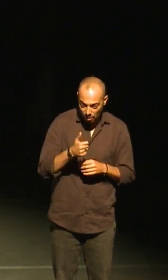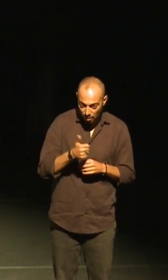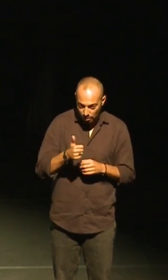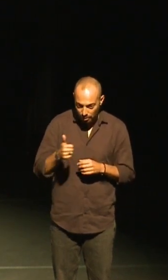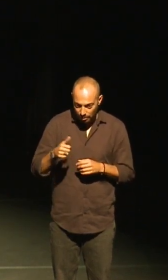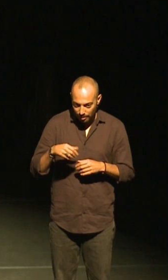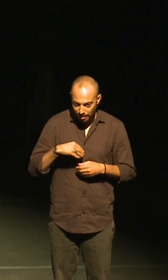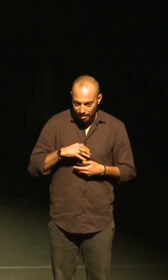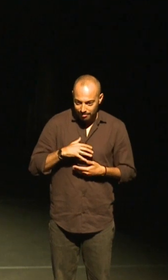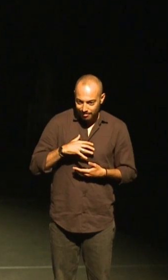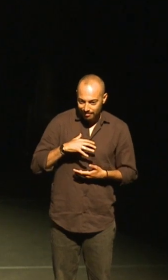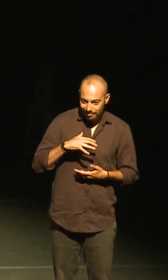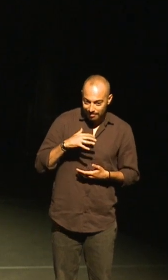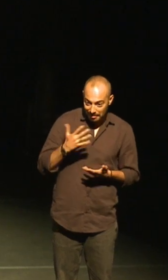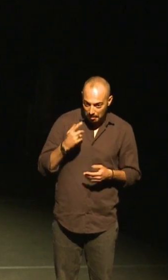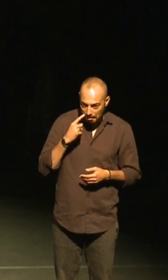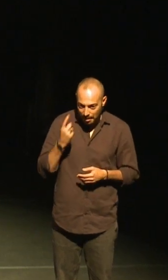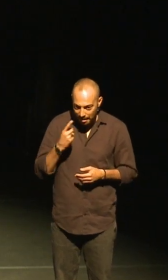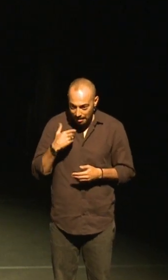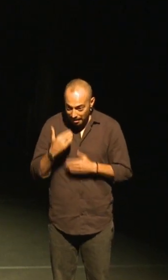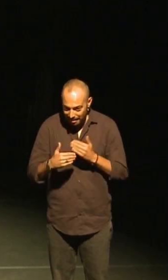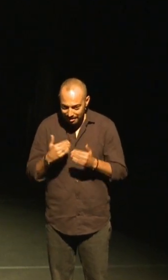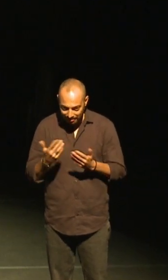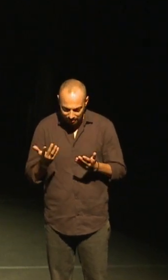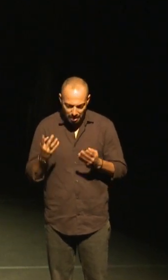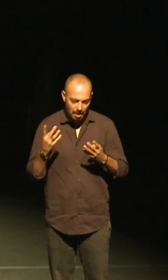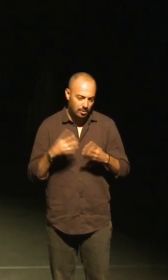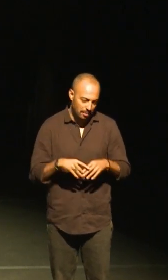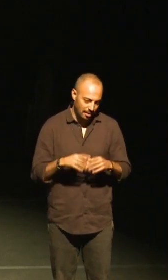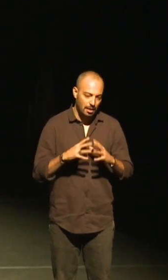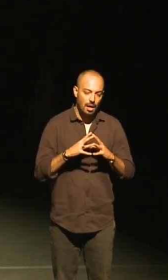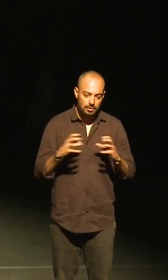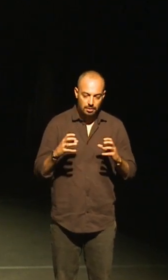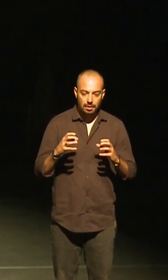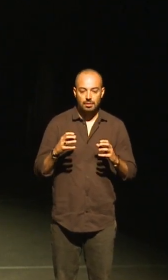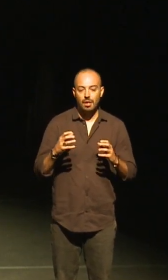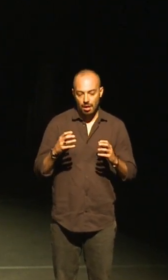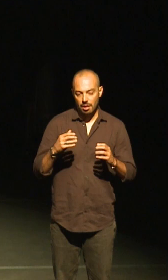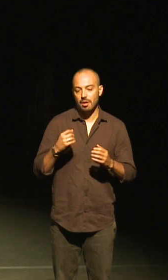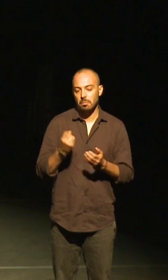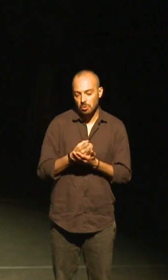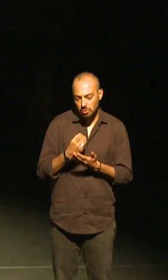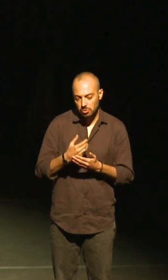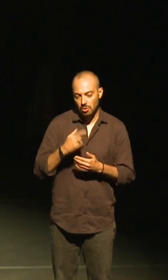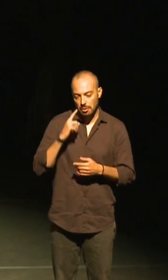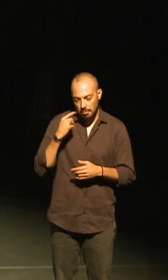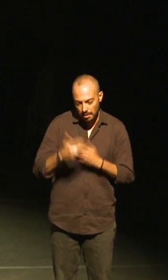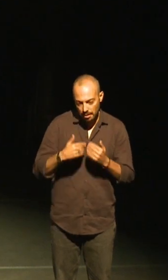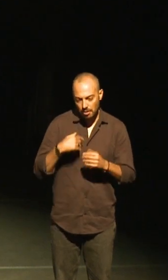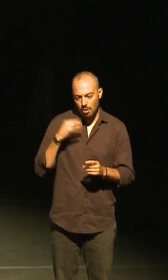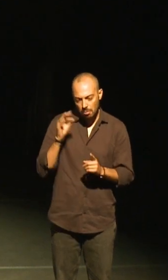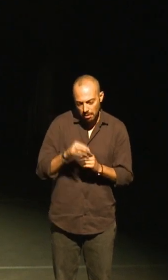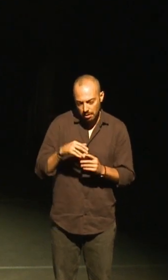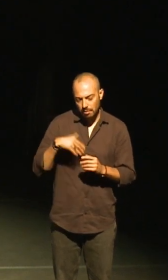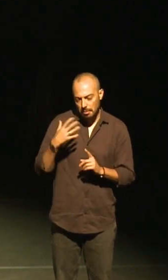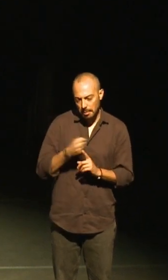riesco a ottenere un ambiente più produttivo più funzionante più efficace raggiungo meglio i miei obiettivi e così via